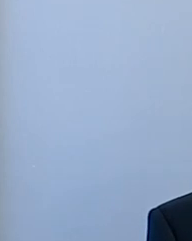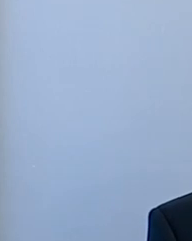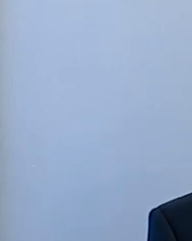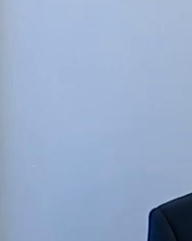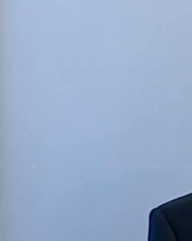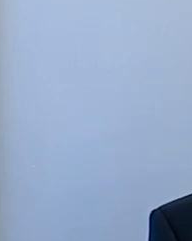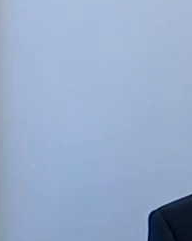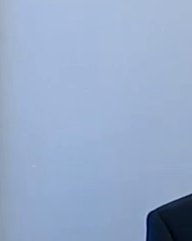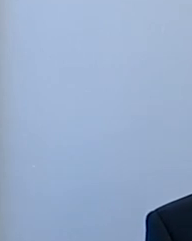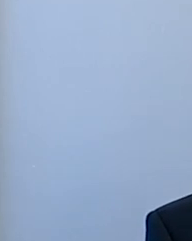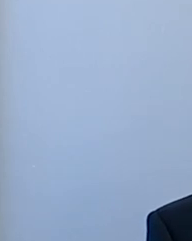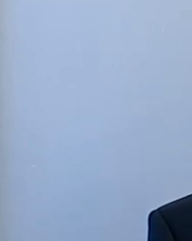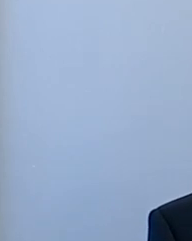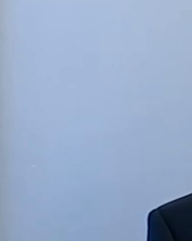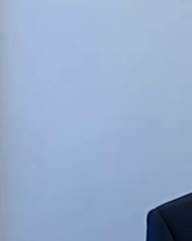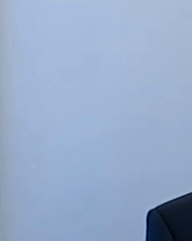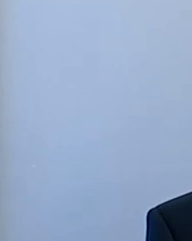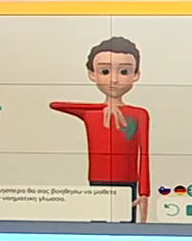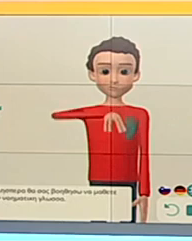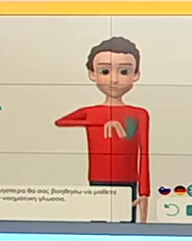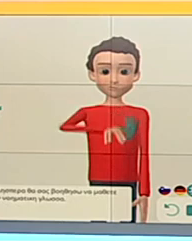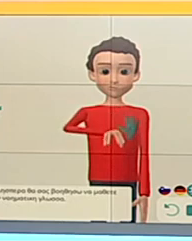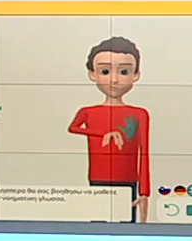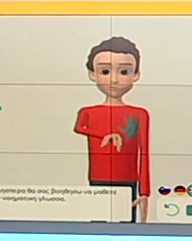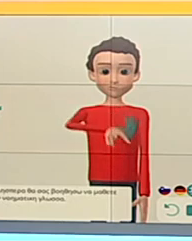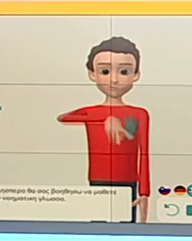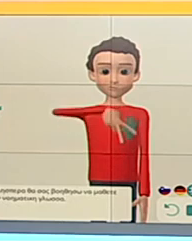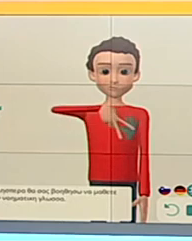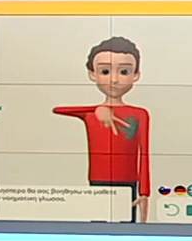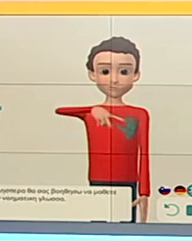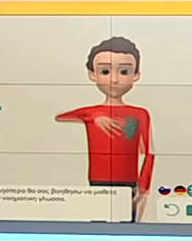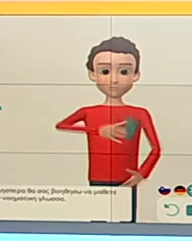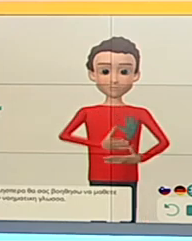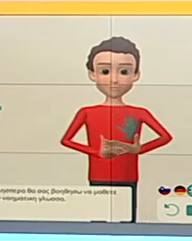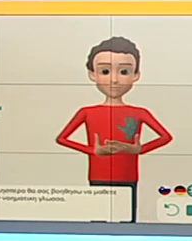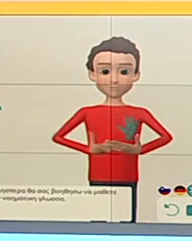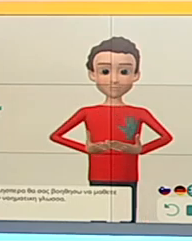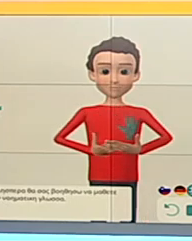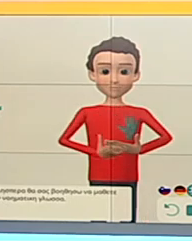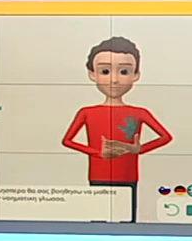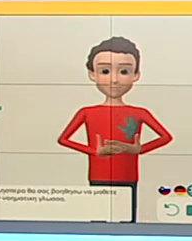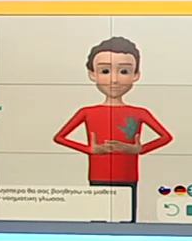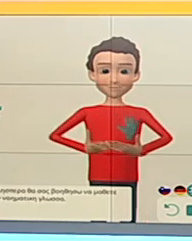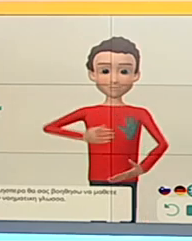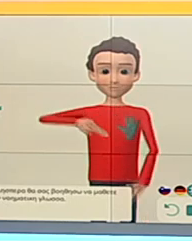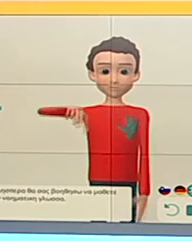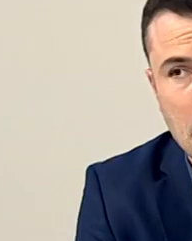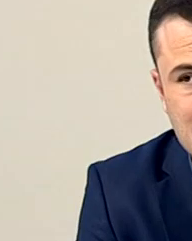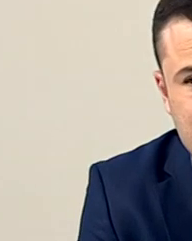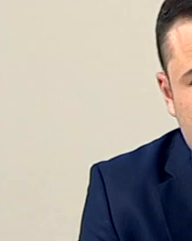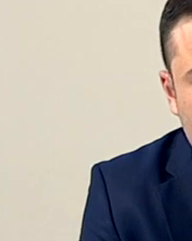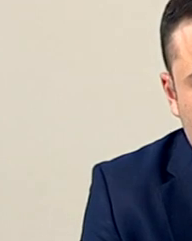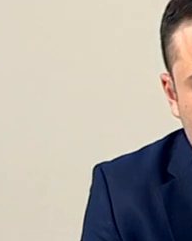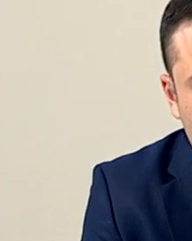της διδακτορικής του διατριβής. Μάλιστα. Αυτή η συνεργασία με φορείς του εξωτερικού πόσο χρήσιμη είναι και σε ποιους τομείς